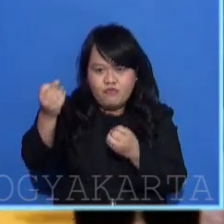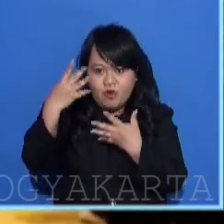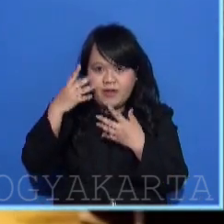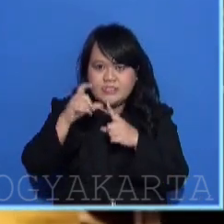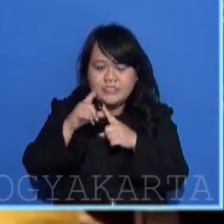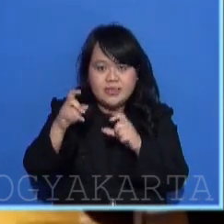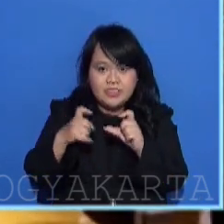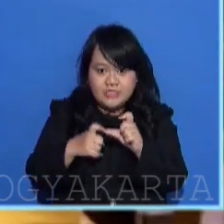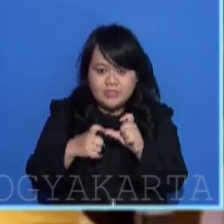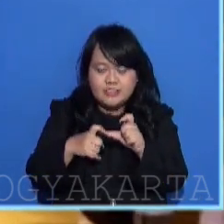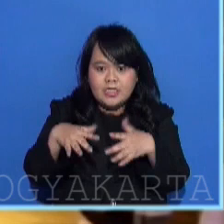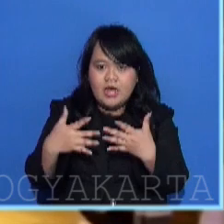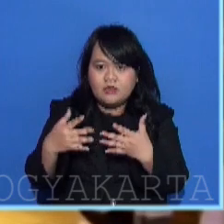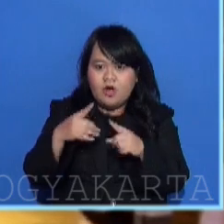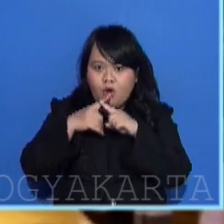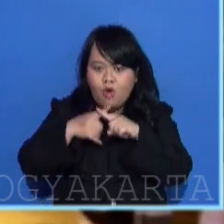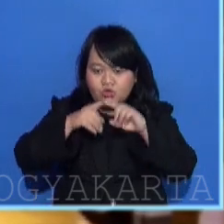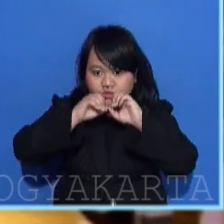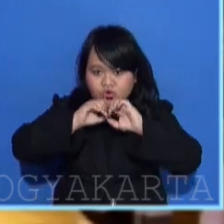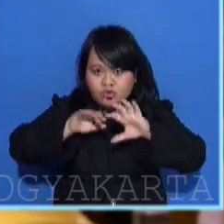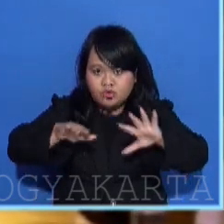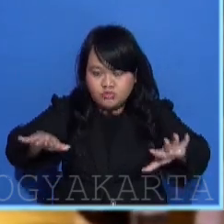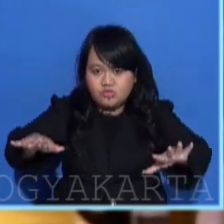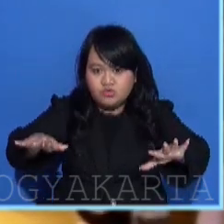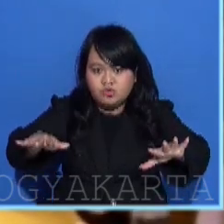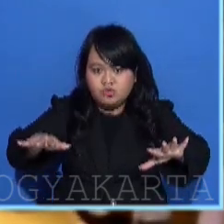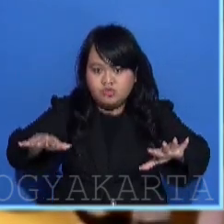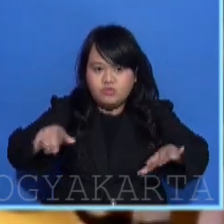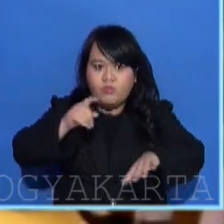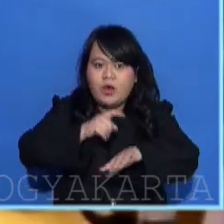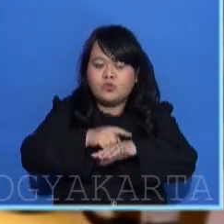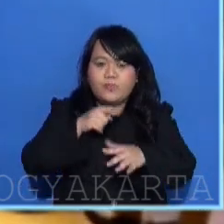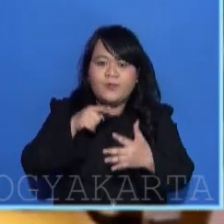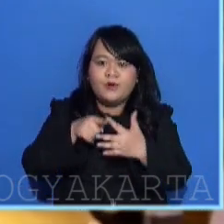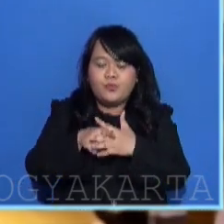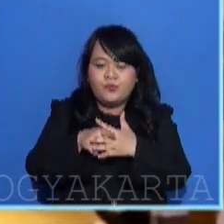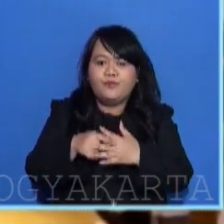dan hoax yang biasanya merajalela pada saat pemilu